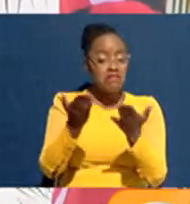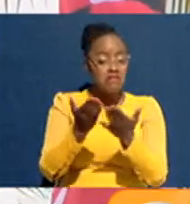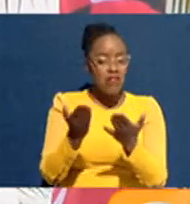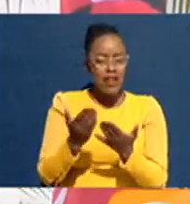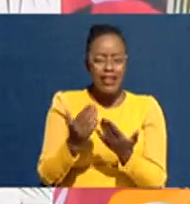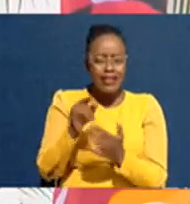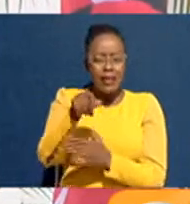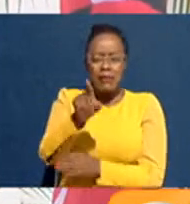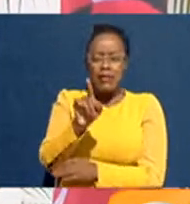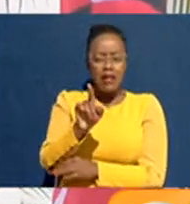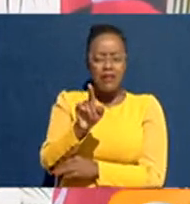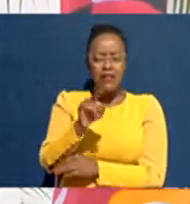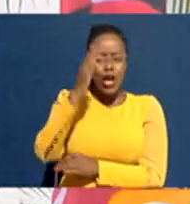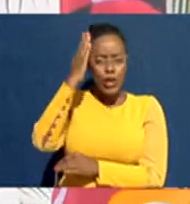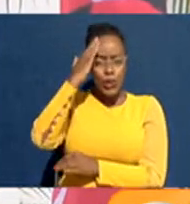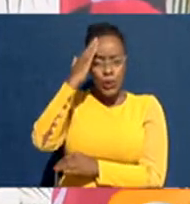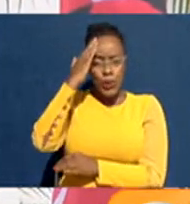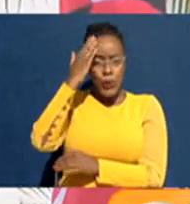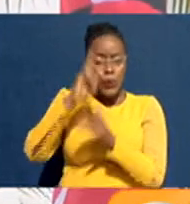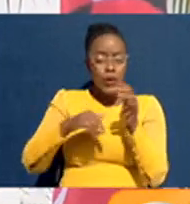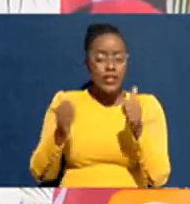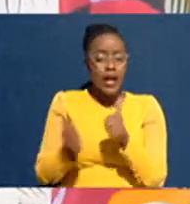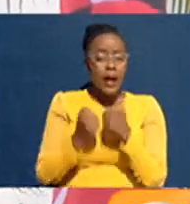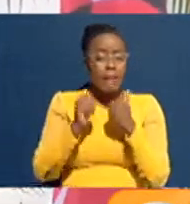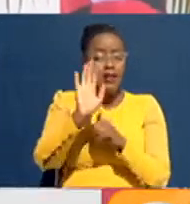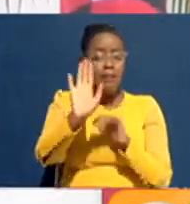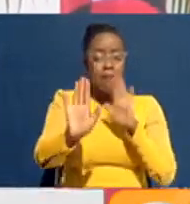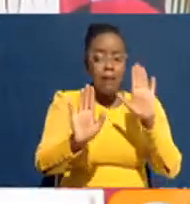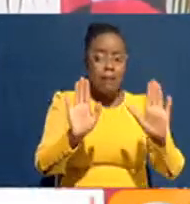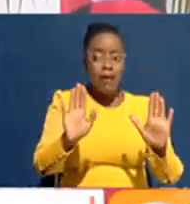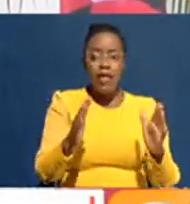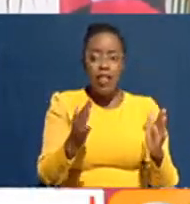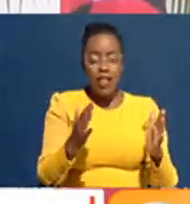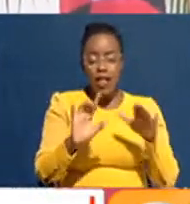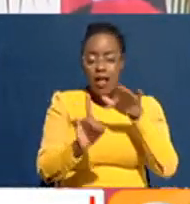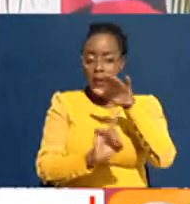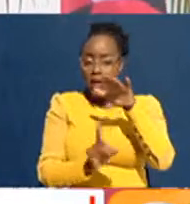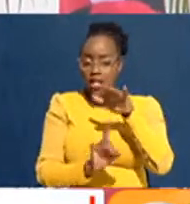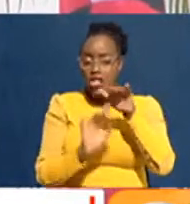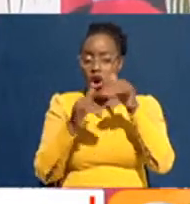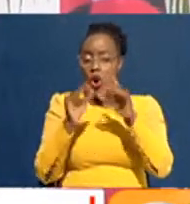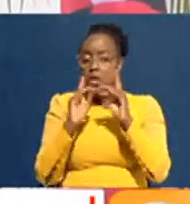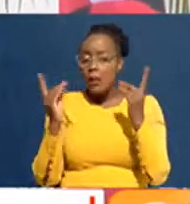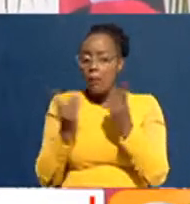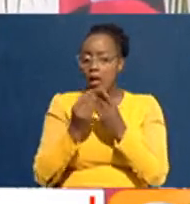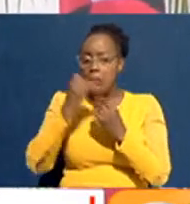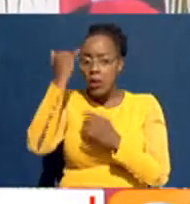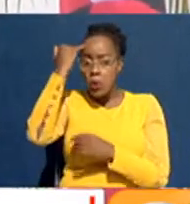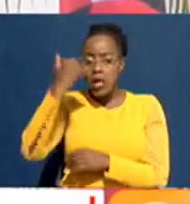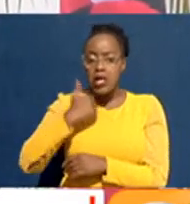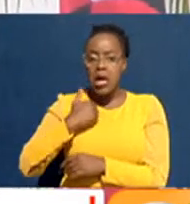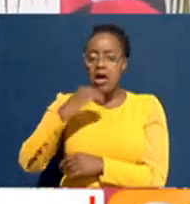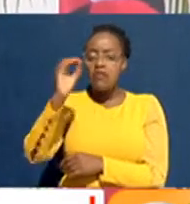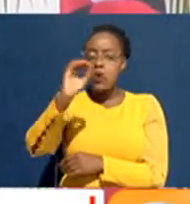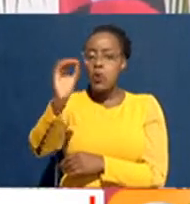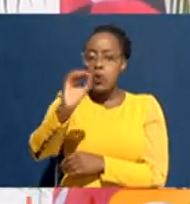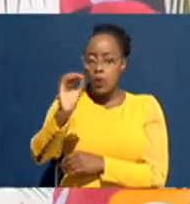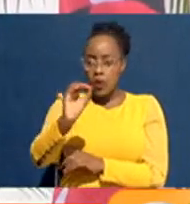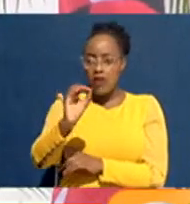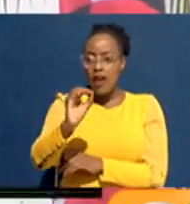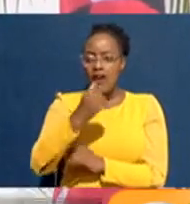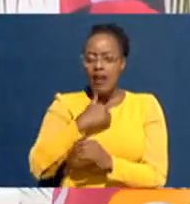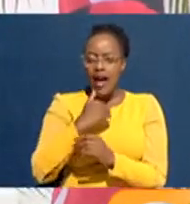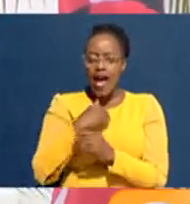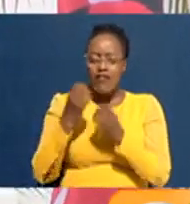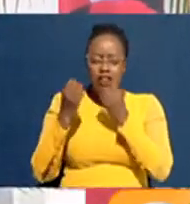even know what is going on in your ministries or departments. You have very